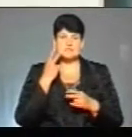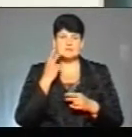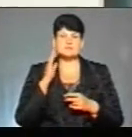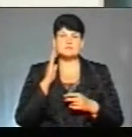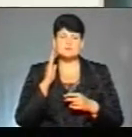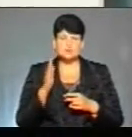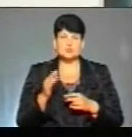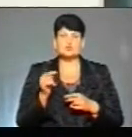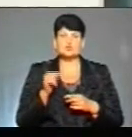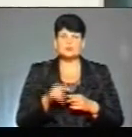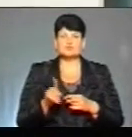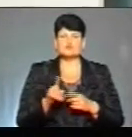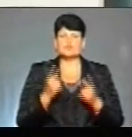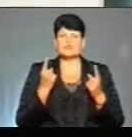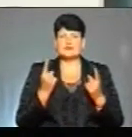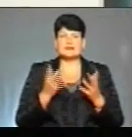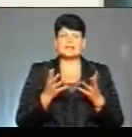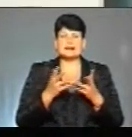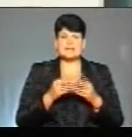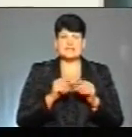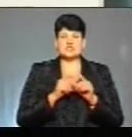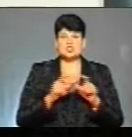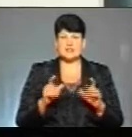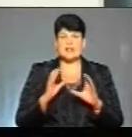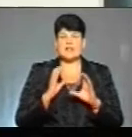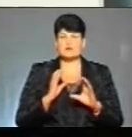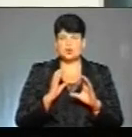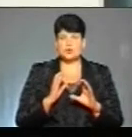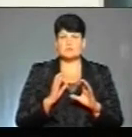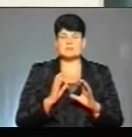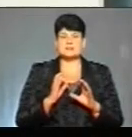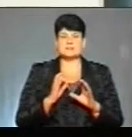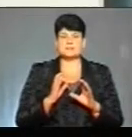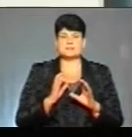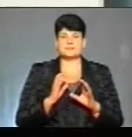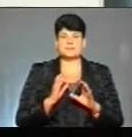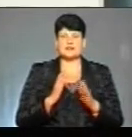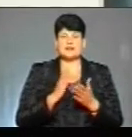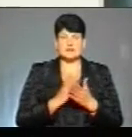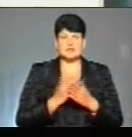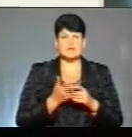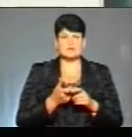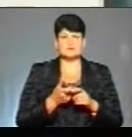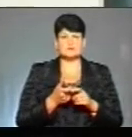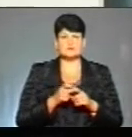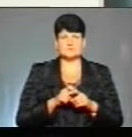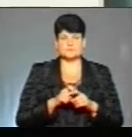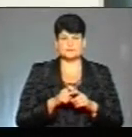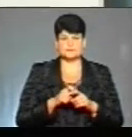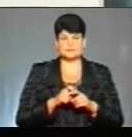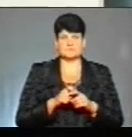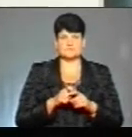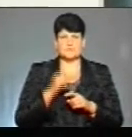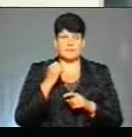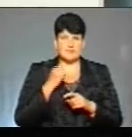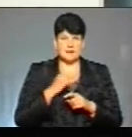за рахунок того, що велика кількість шкільних автобусів в цей парк є досить не новими. Але